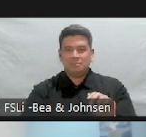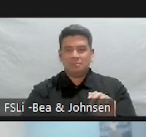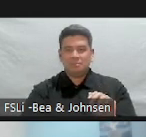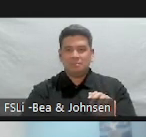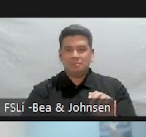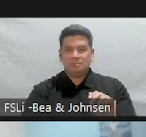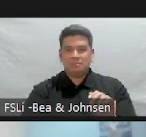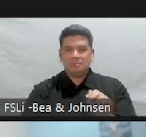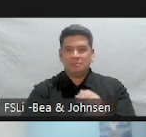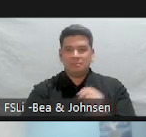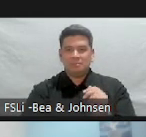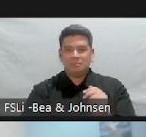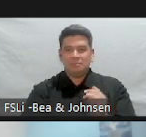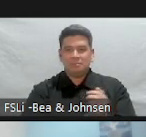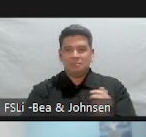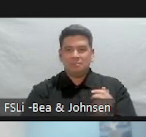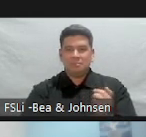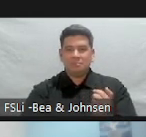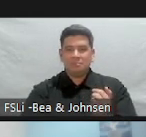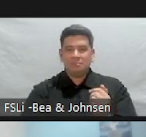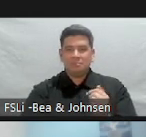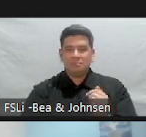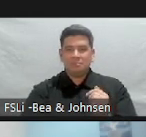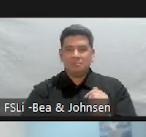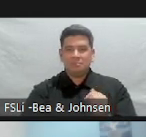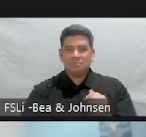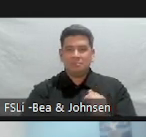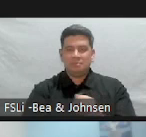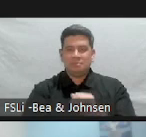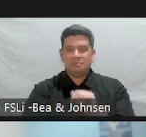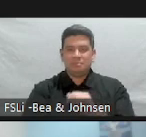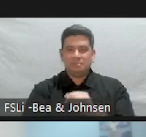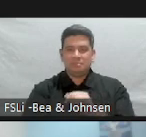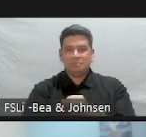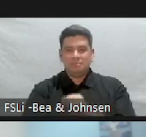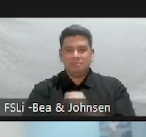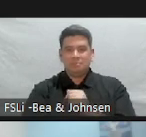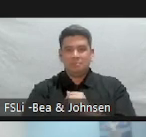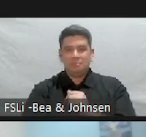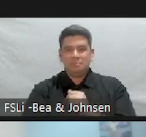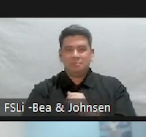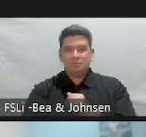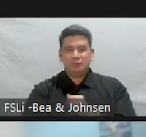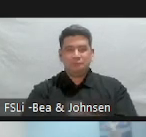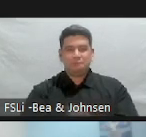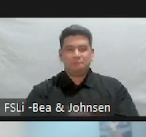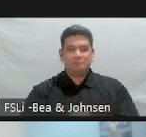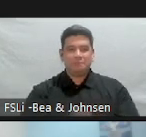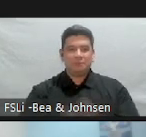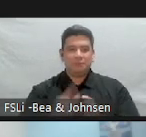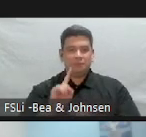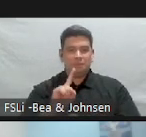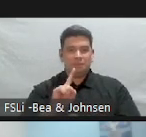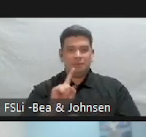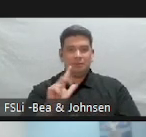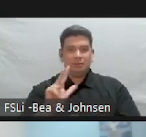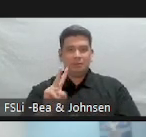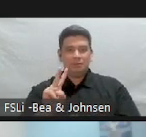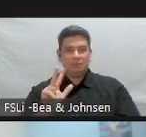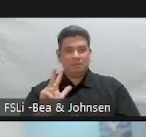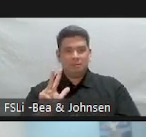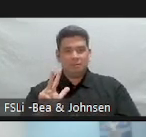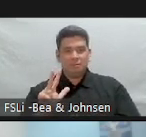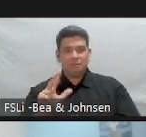wika, kalampagin ang mga manananggal ng wika. Okay, 1, 2, 3. Katulungin ang